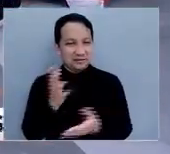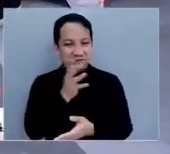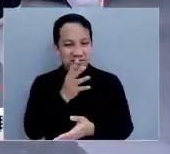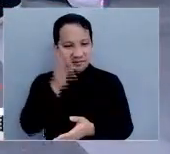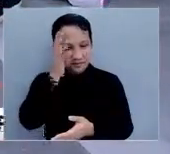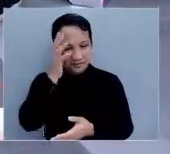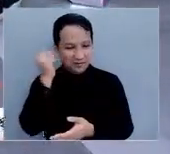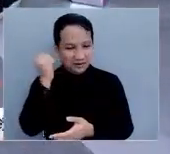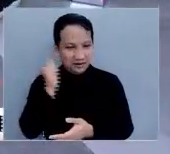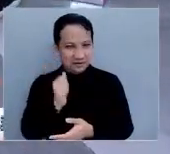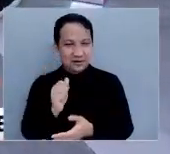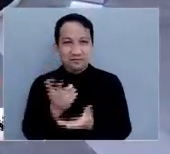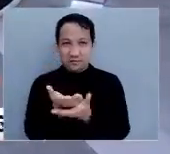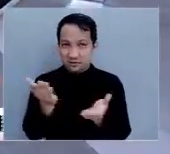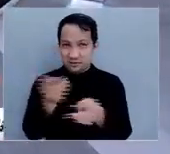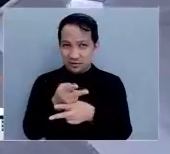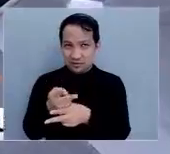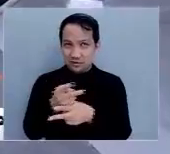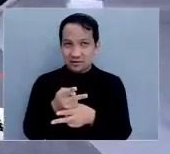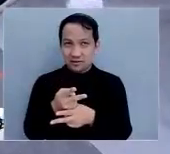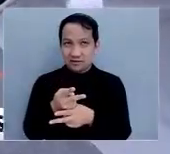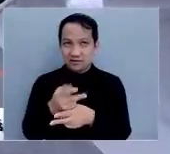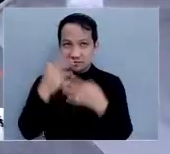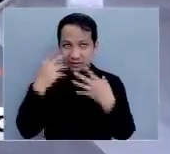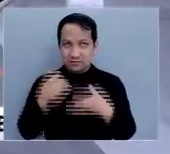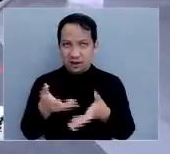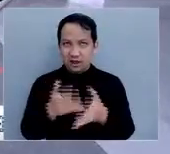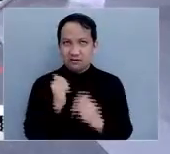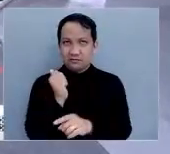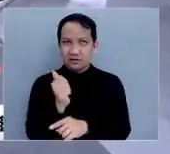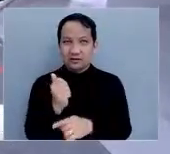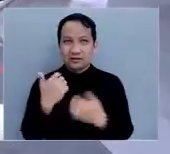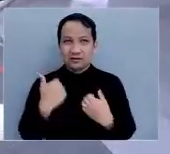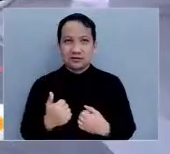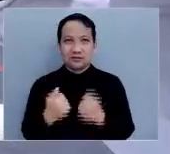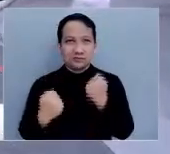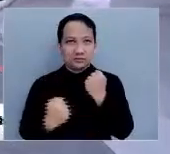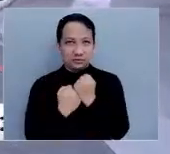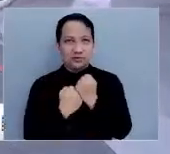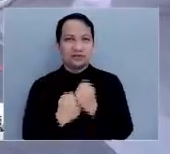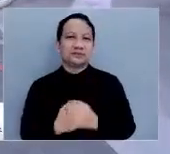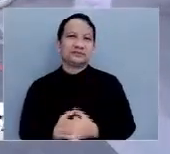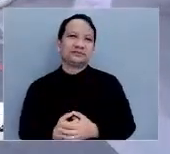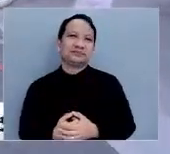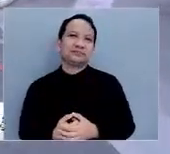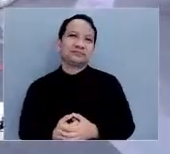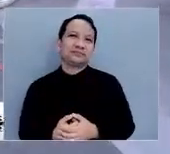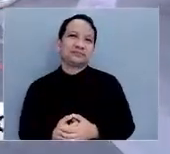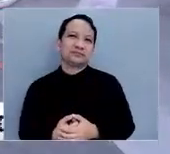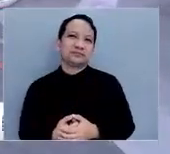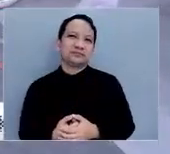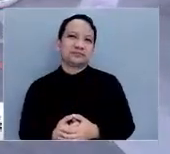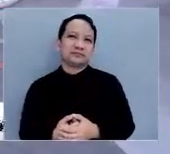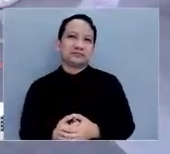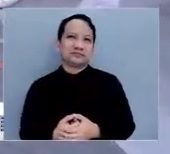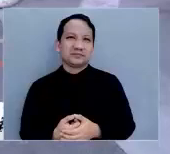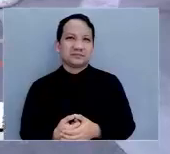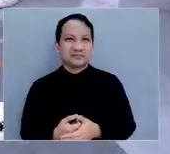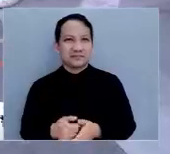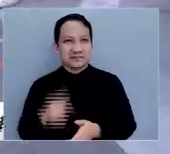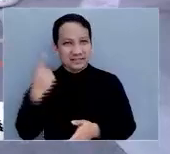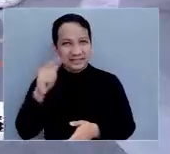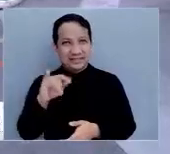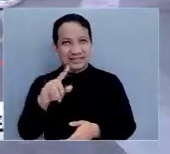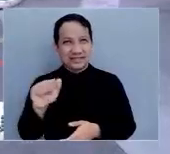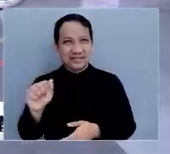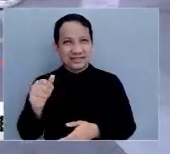tita, pabayan natin din silang mag-desisyon para sa sarili nila and support lang tayo. Gusto na kasama talaga yung tita sa ano eh, sa maalala.